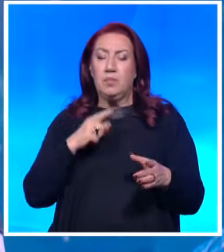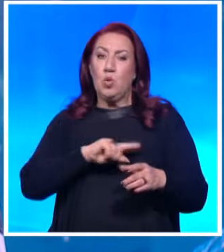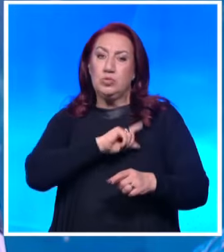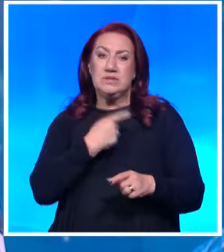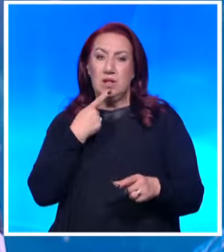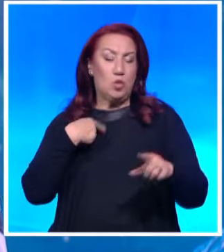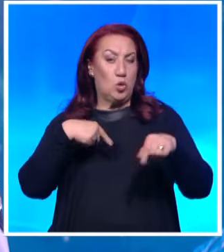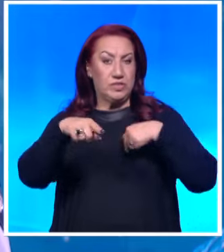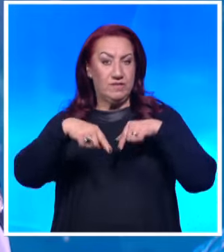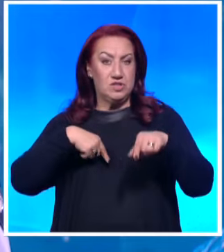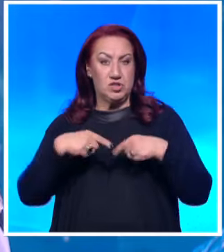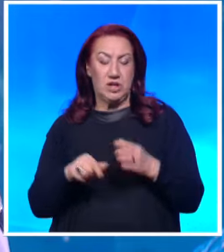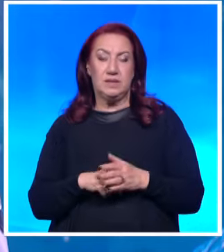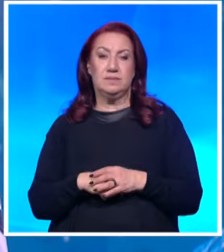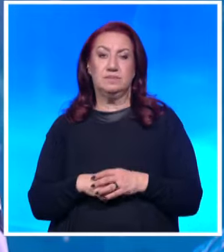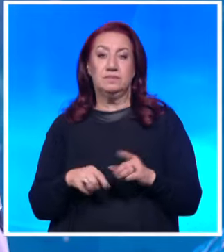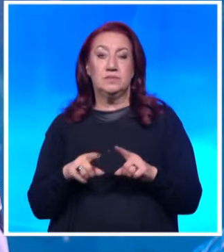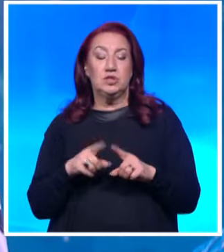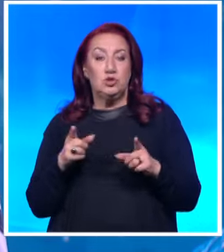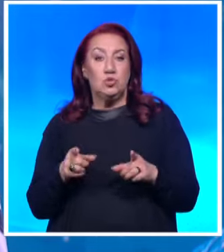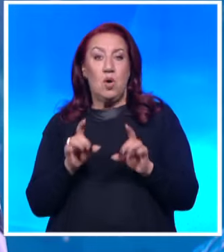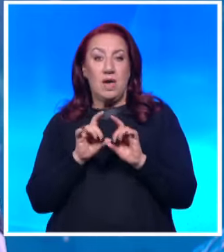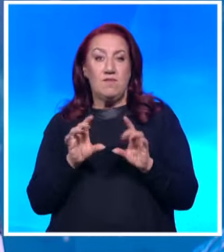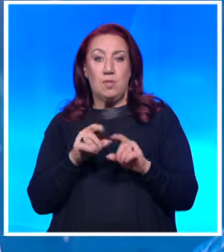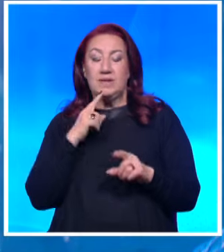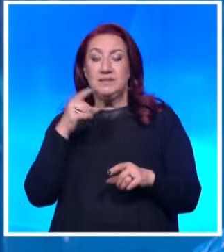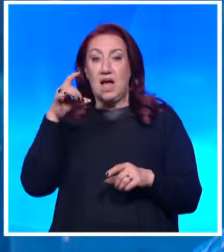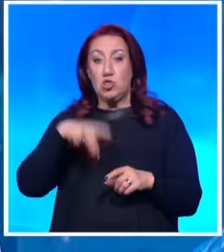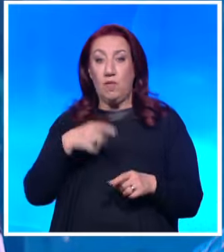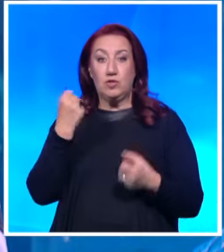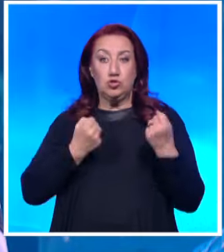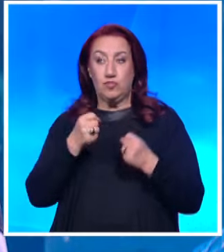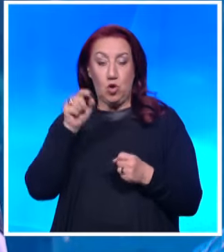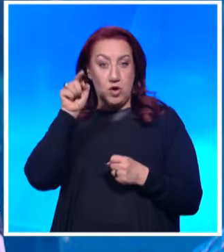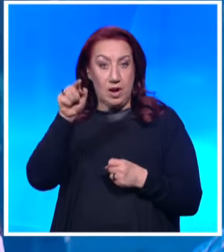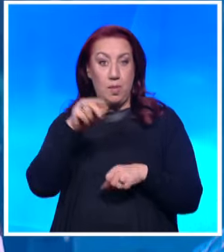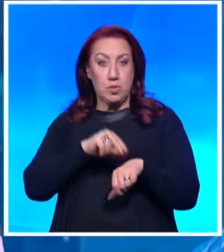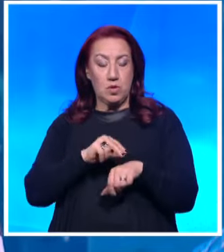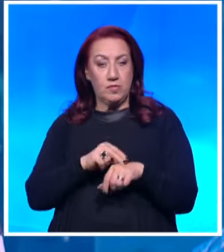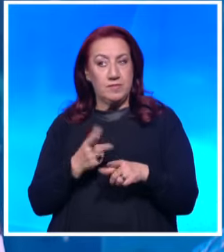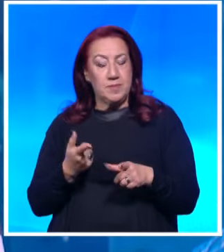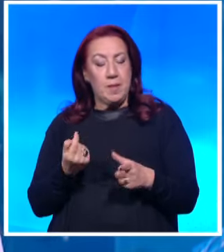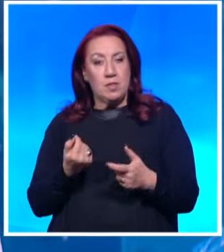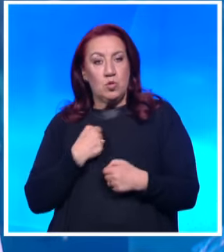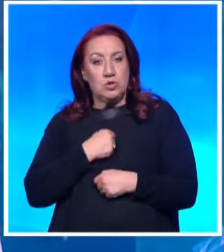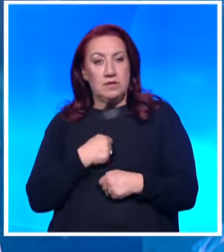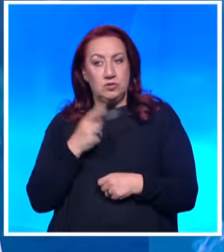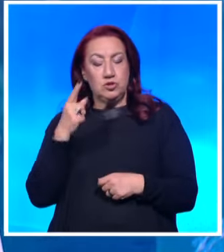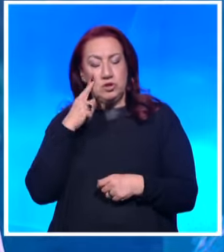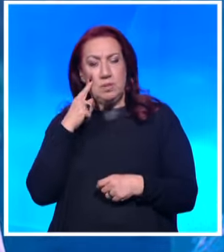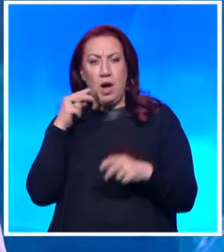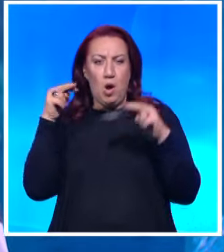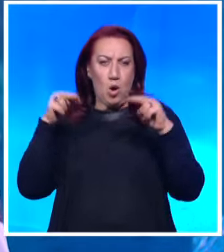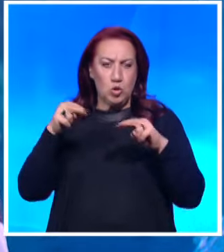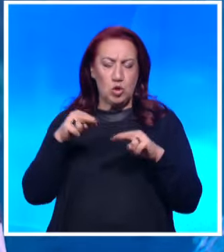Данните по отношение на новите водачи също са тревожни. Там затова сме обърнали внимание и контролът е завишен по отношение на